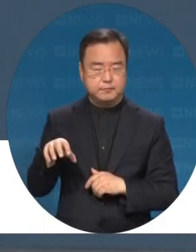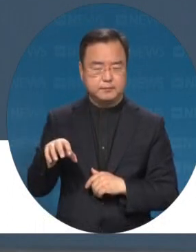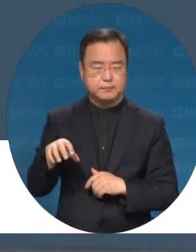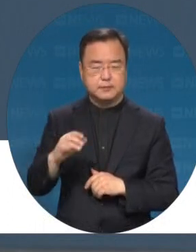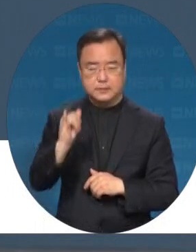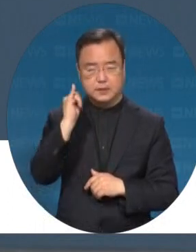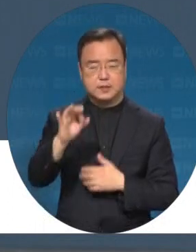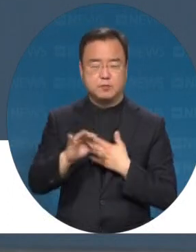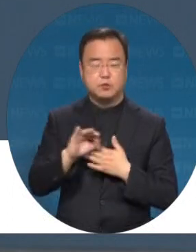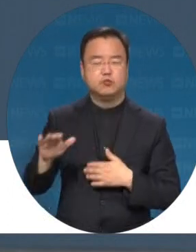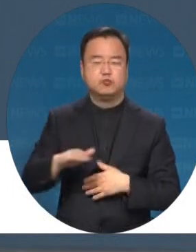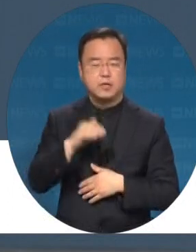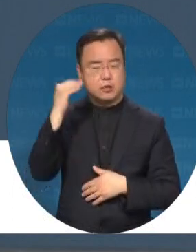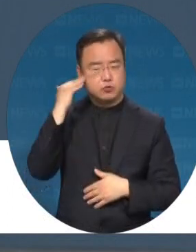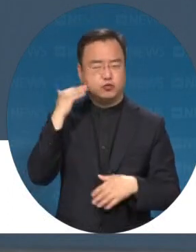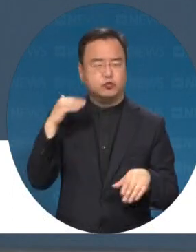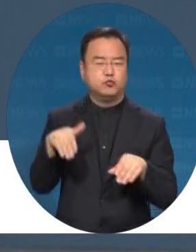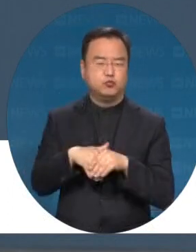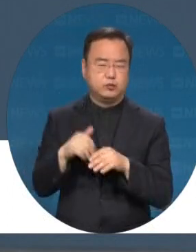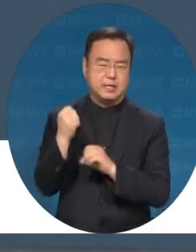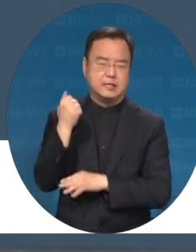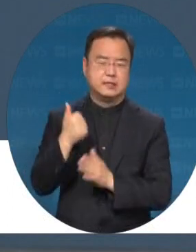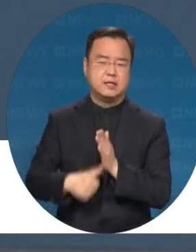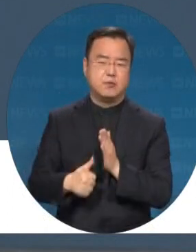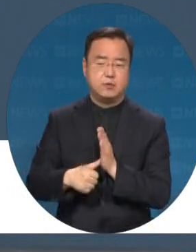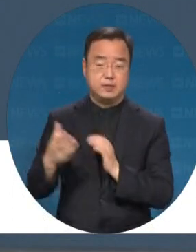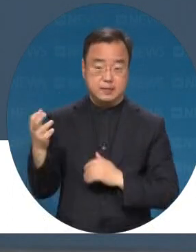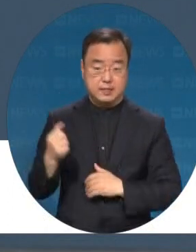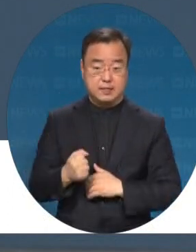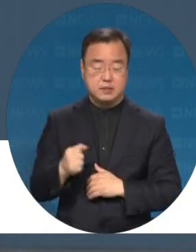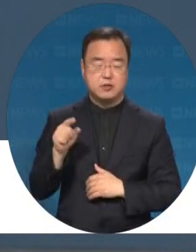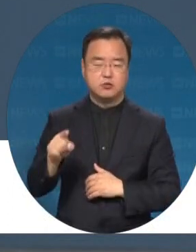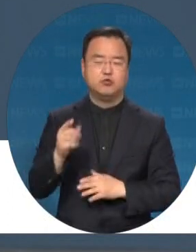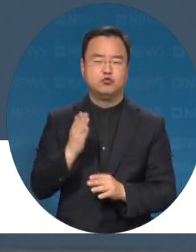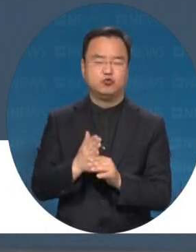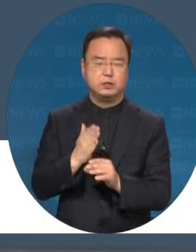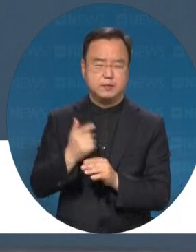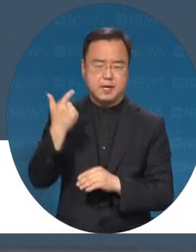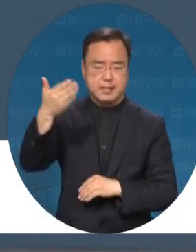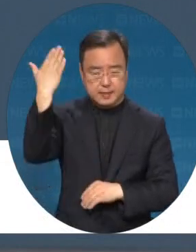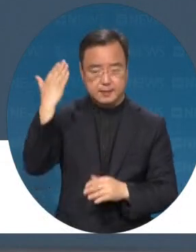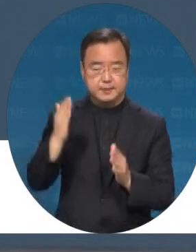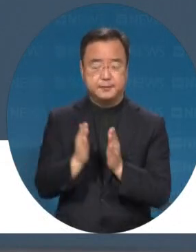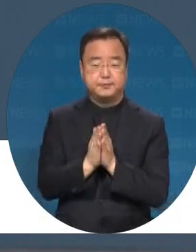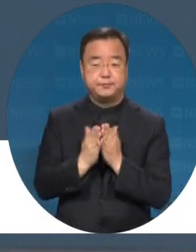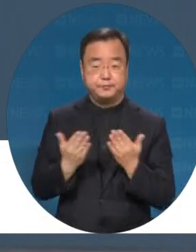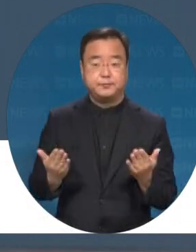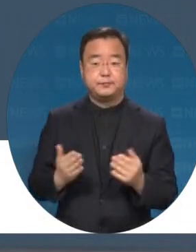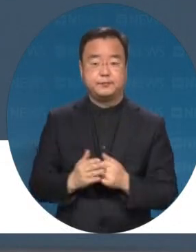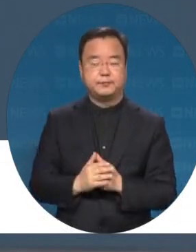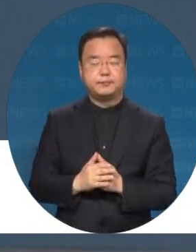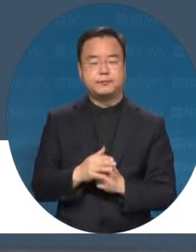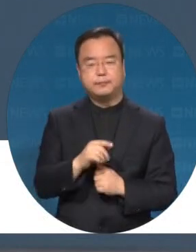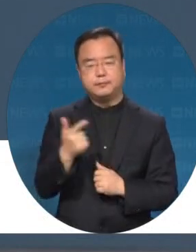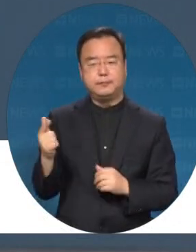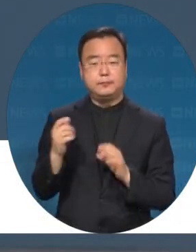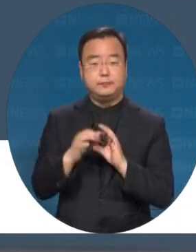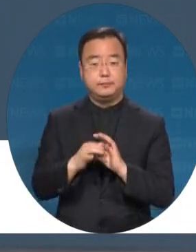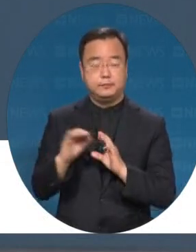우리는 문화자원이 있는데 그 문화자원의 핵심이 고전입니다 그래서이 고전을 통해서 우리는